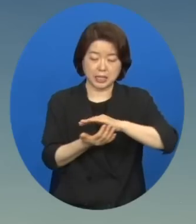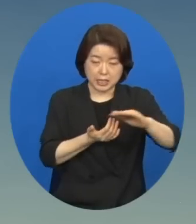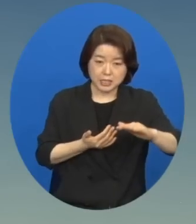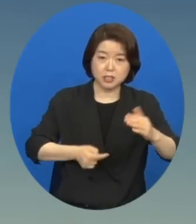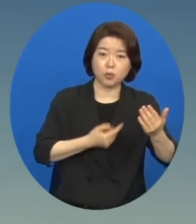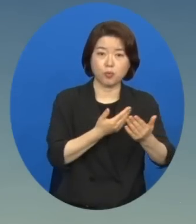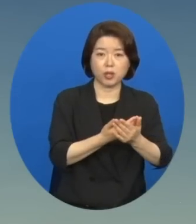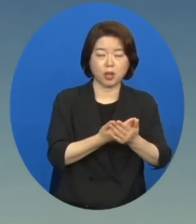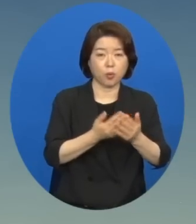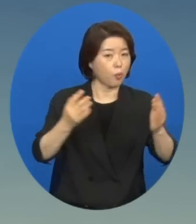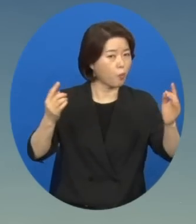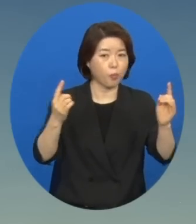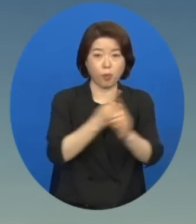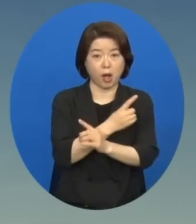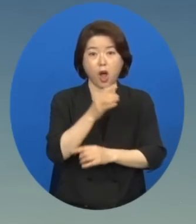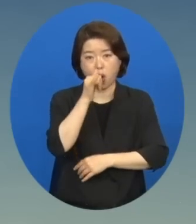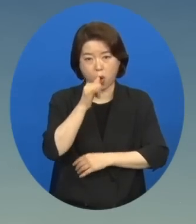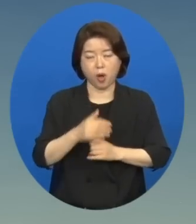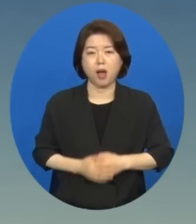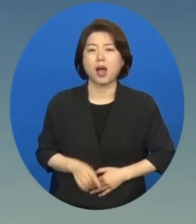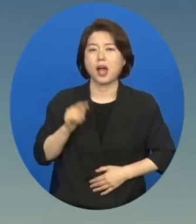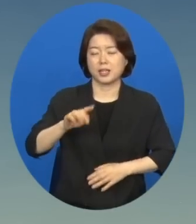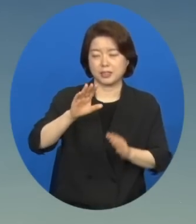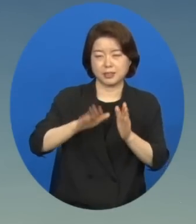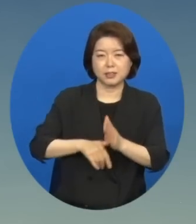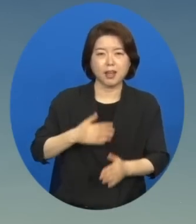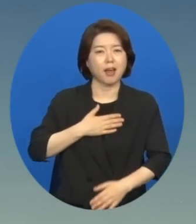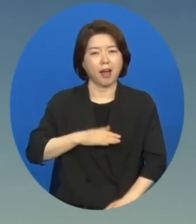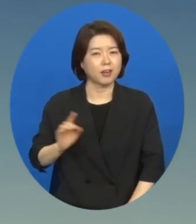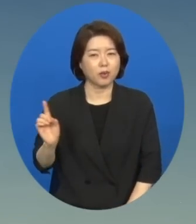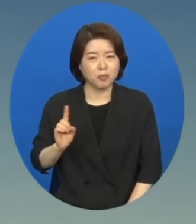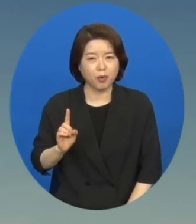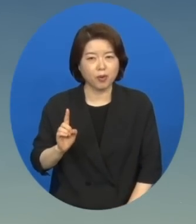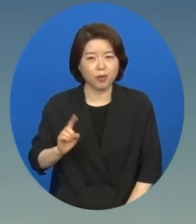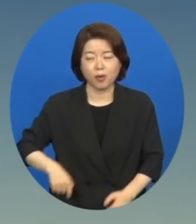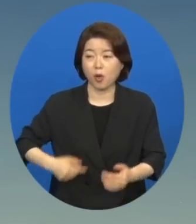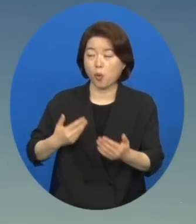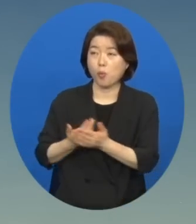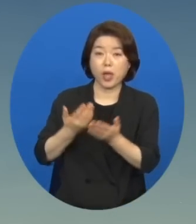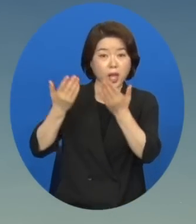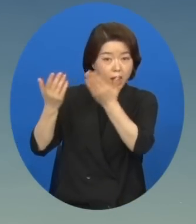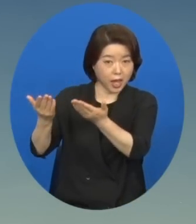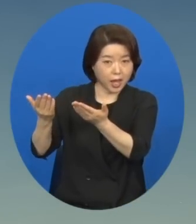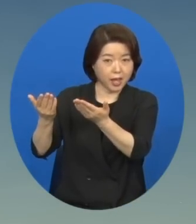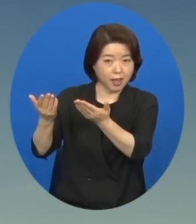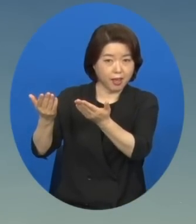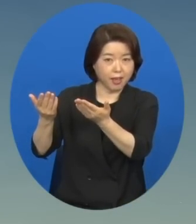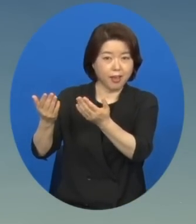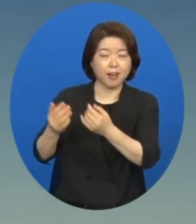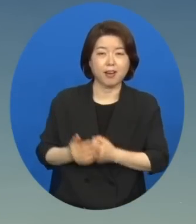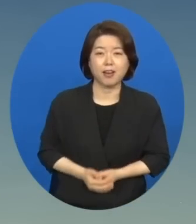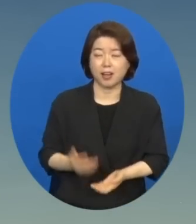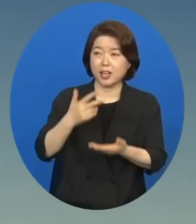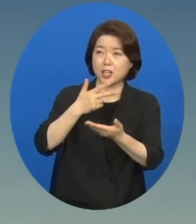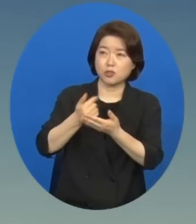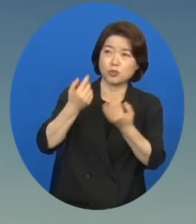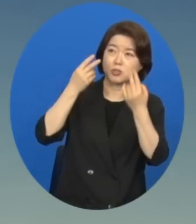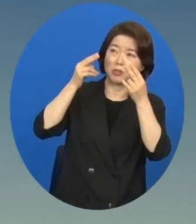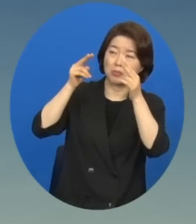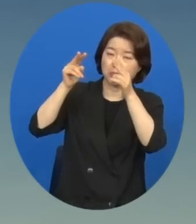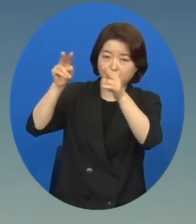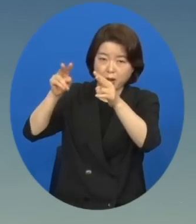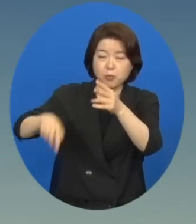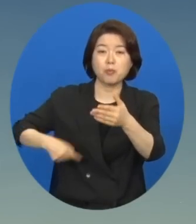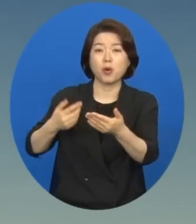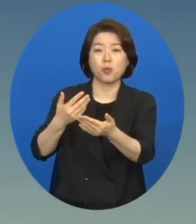회개하고는 전혀 달라지는 거죠. 그러면서 알게 되는 것이요, 회개를 해도 주를 바라보며